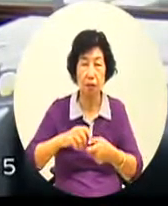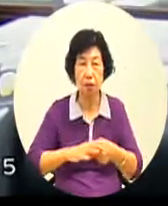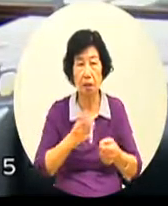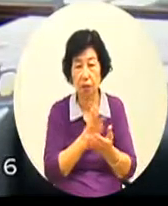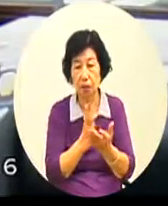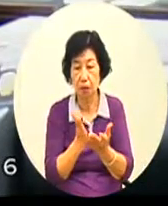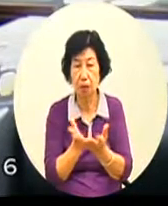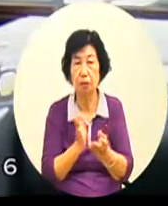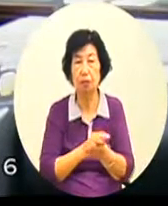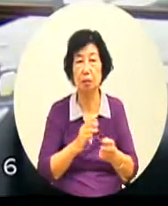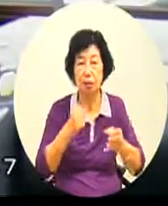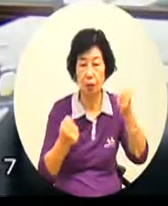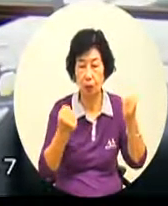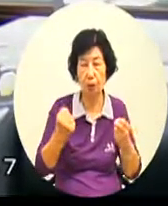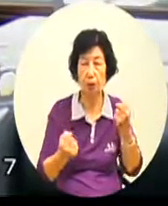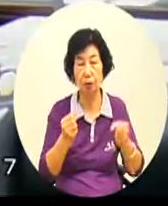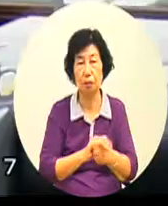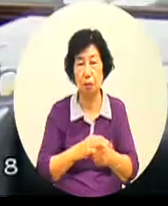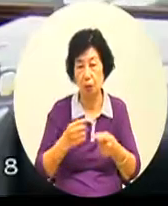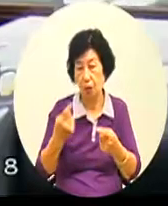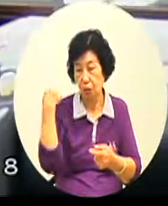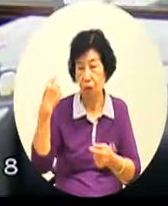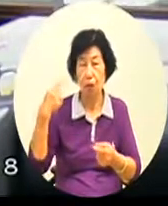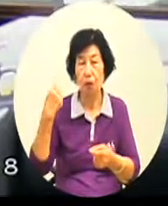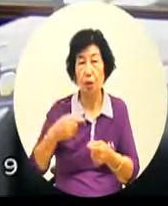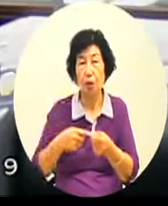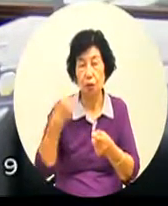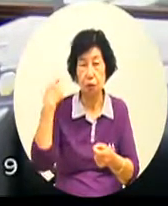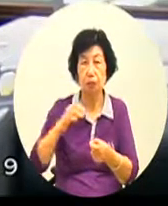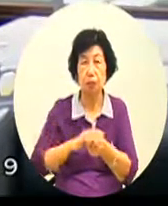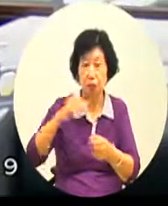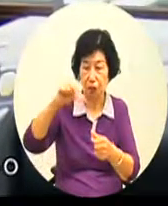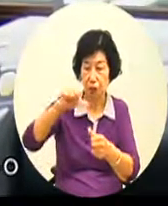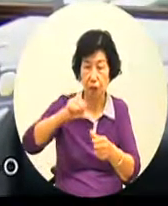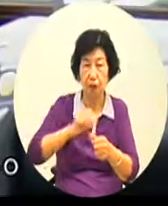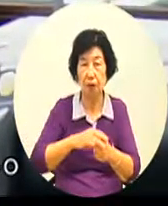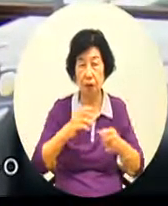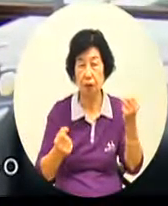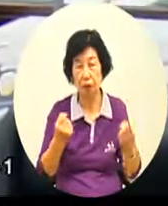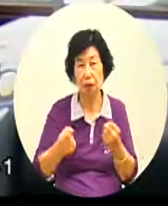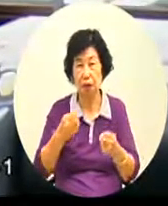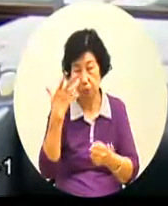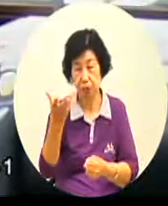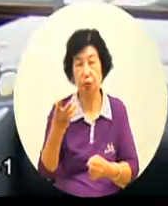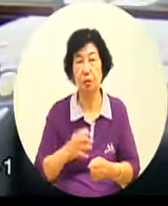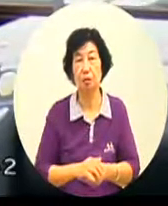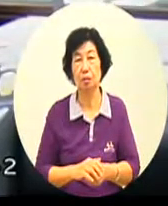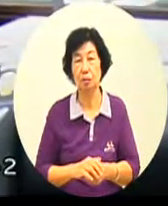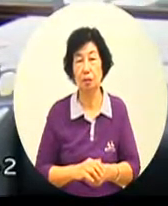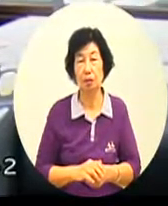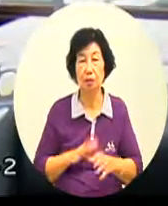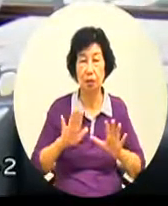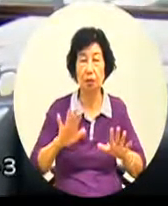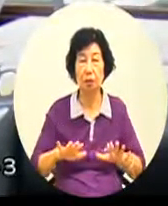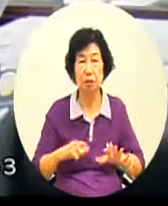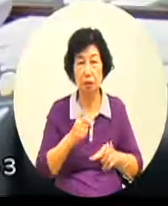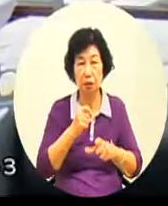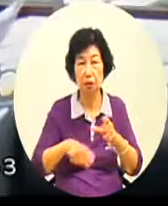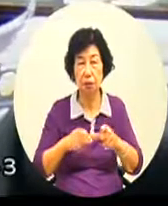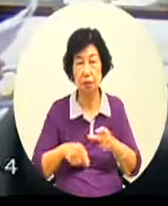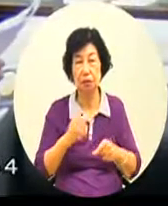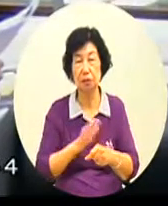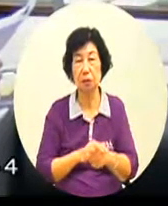出的单子还蛮多的哦，还蛮多的哦。所以呢钟孔绍局长当时还讲，如果业者啊工作量过